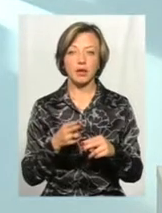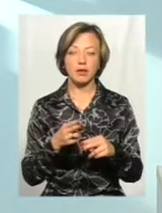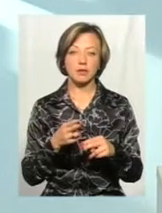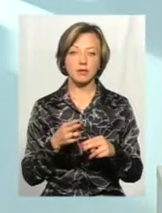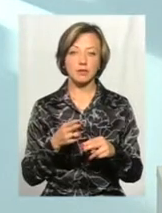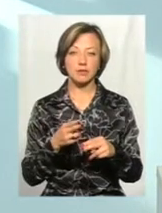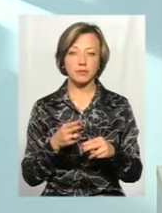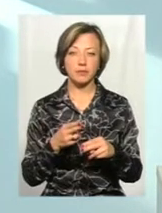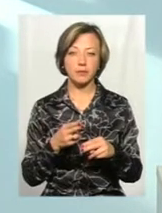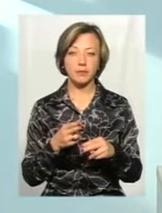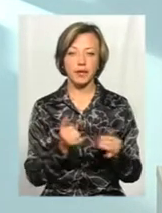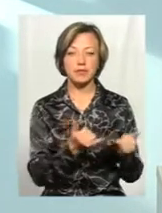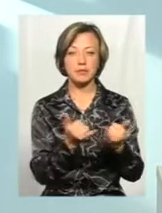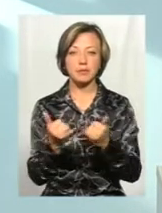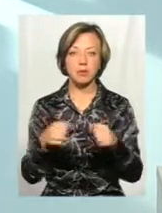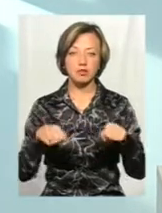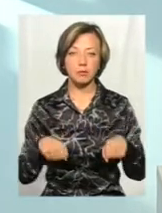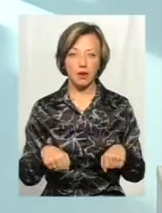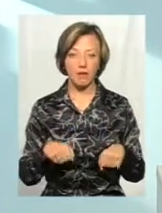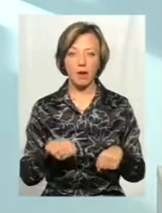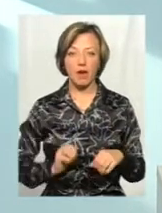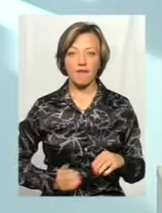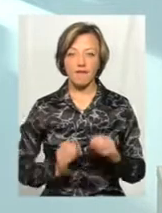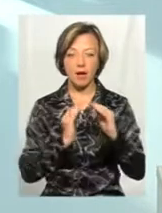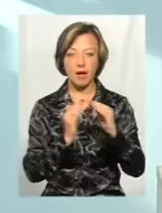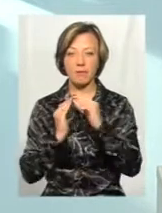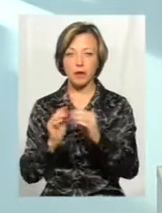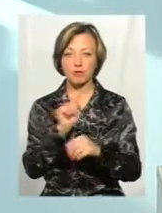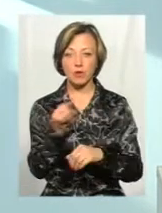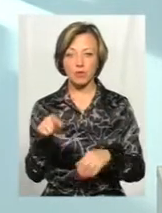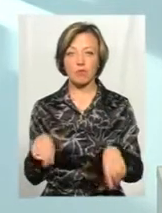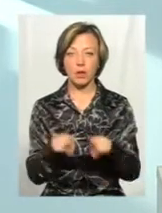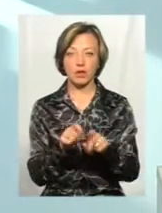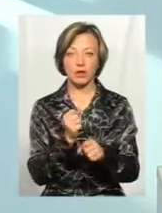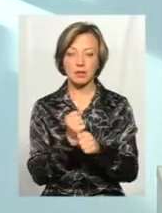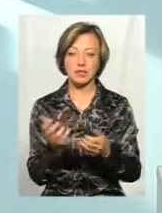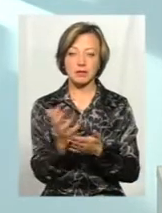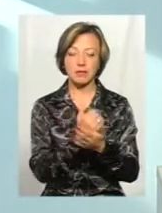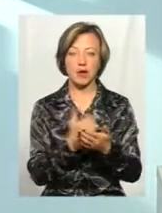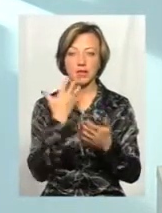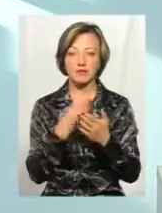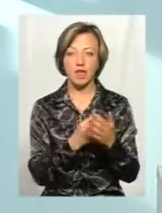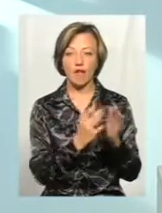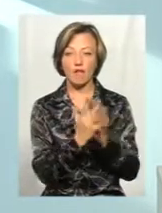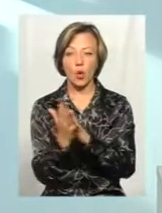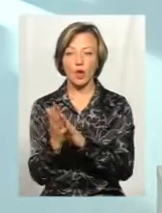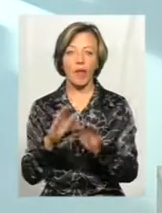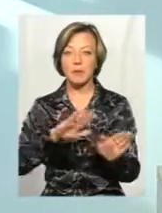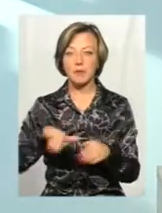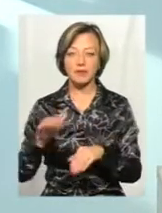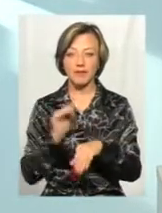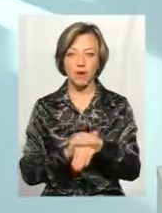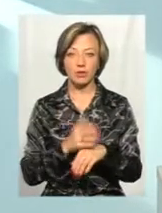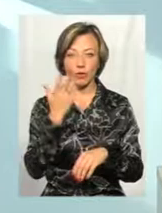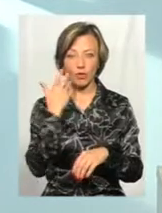Це забезпечення прав фермерів для того, щоб вони могли все ж таки зібрати свій врожай, а не після постфактум